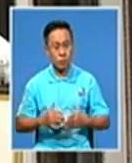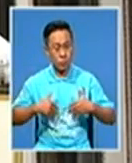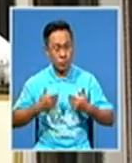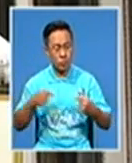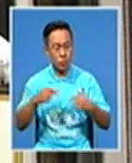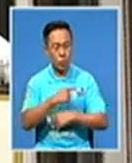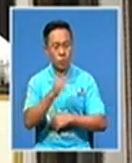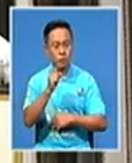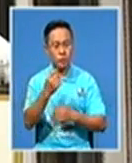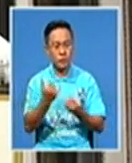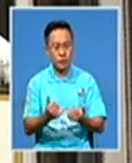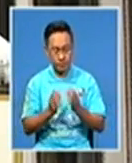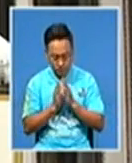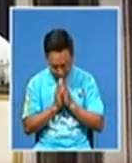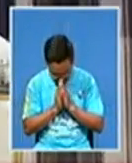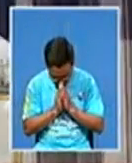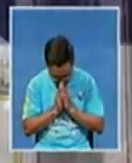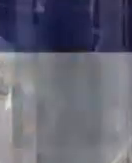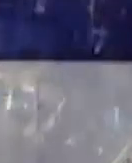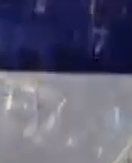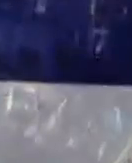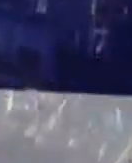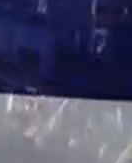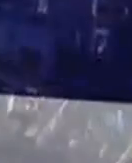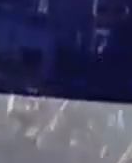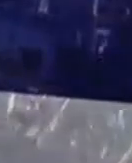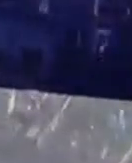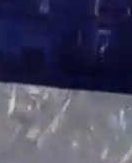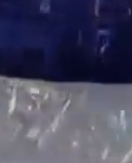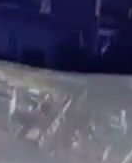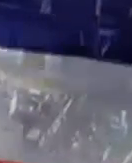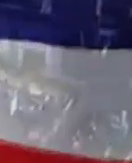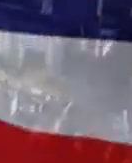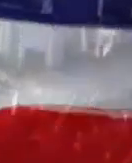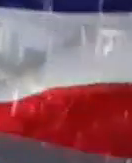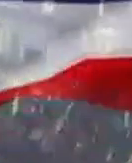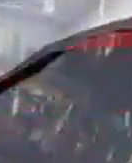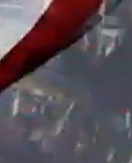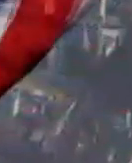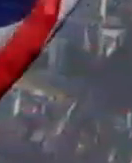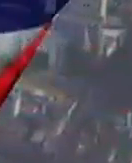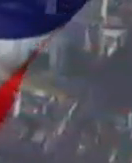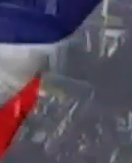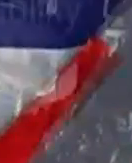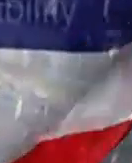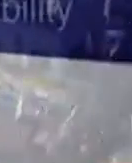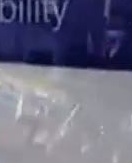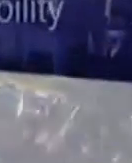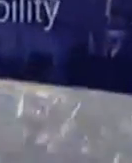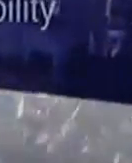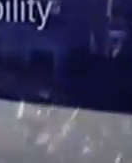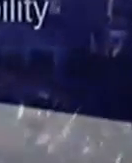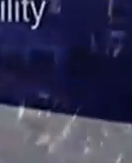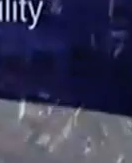ความสุขวันสุดสัปดาห์ครับสวัสดีครับจะสุขจะทุกข์จะร้อนจะหนาวเราพร้อมก้าว